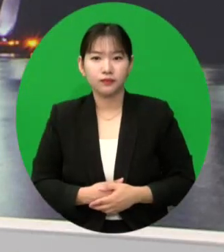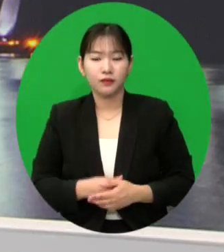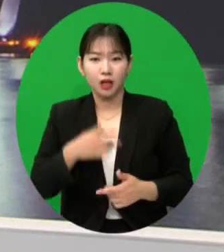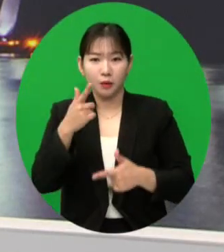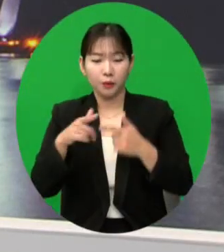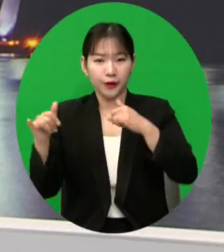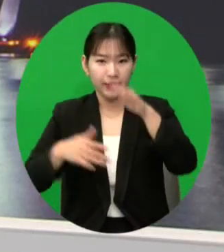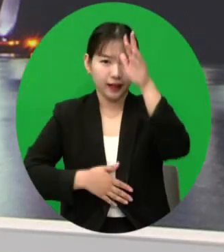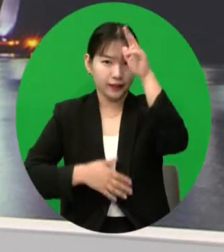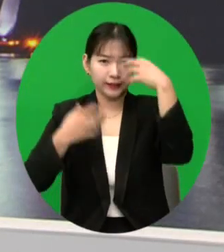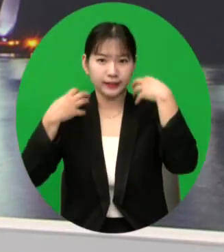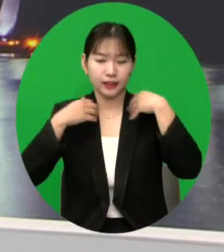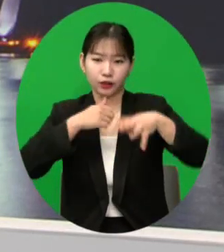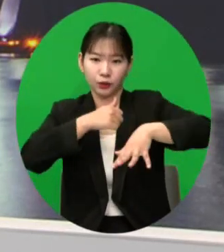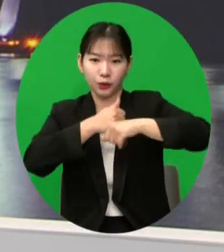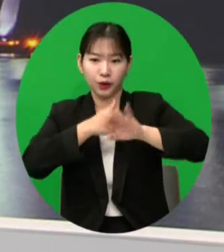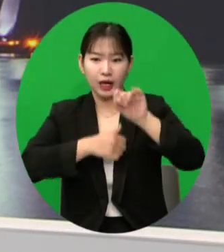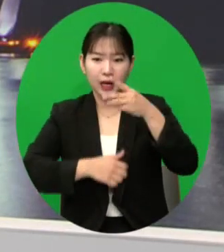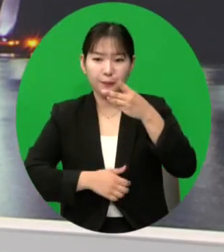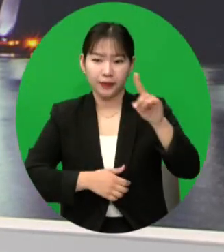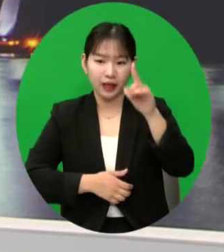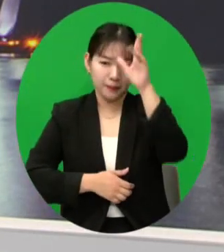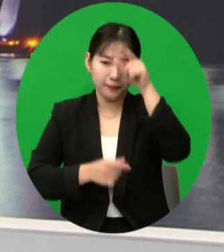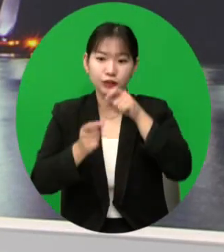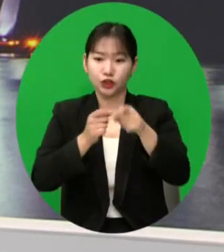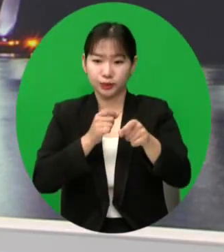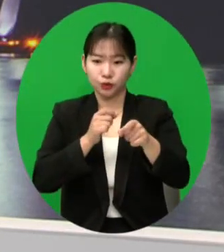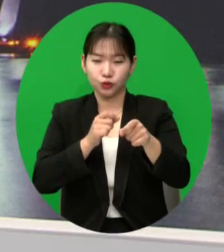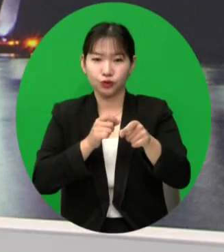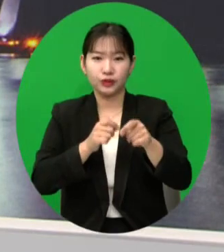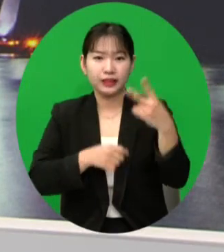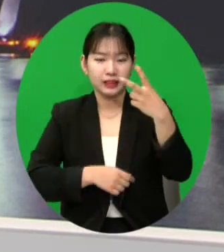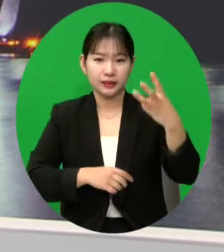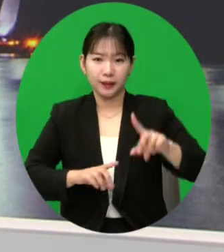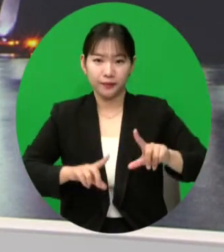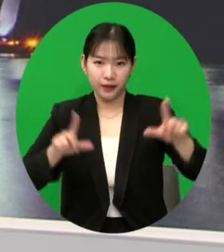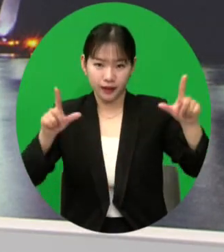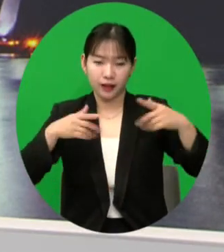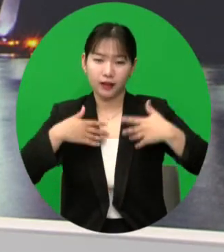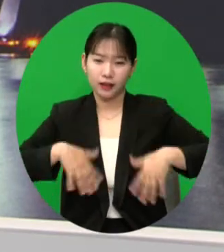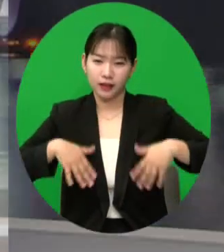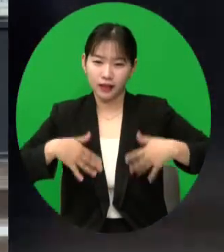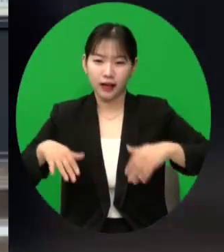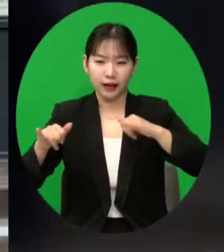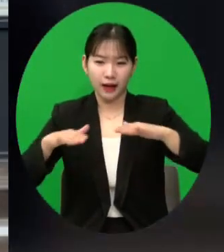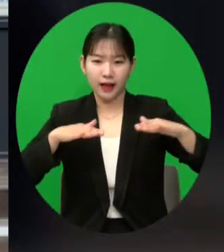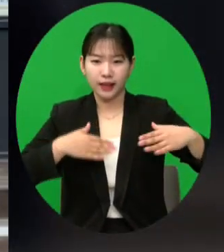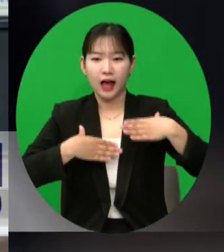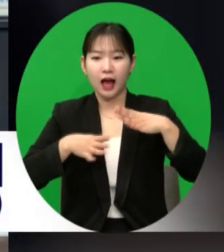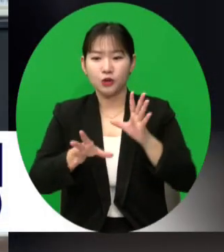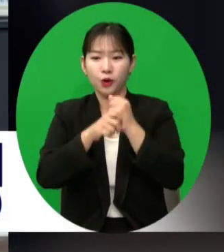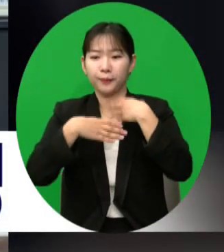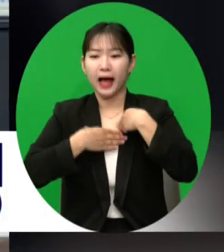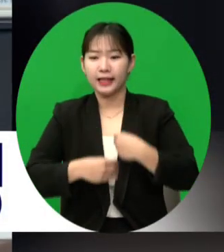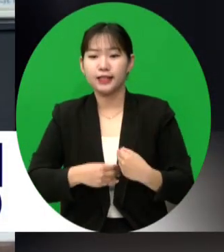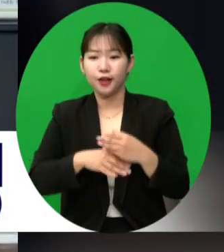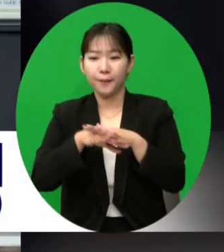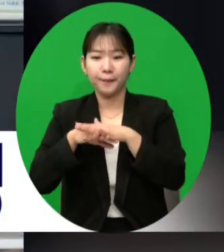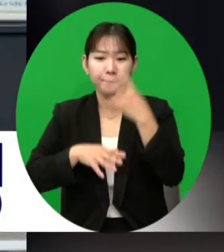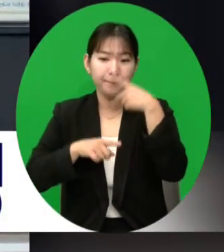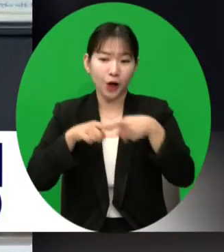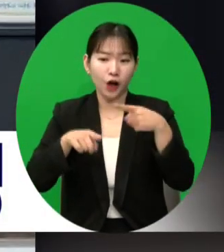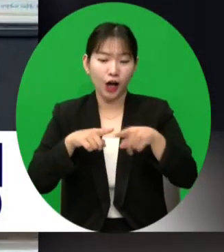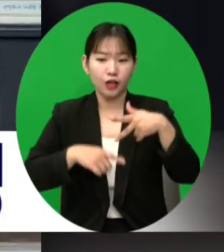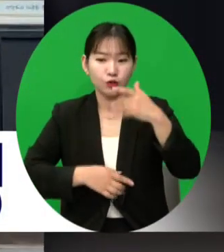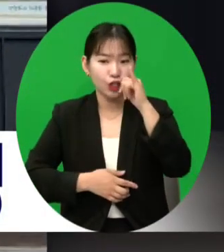목포 해양 경찰서 소속 암태 파출소가 2023년 취약 해역 종합 안전망 평가에서